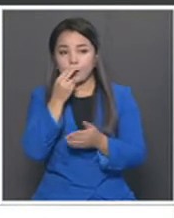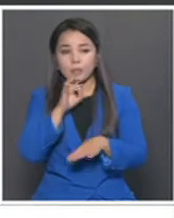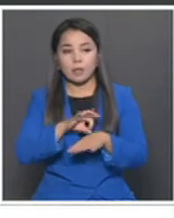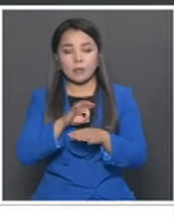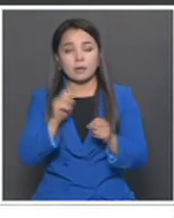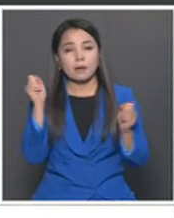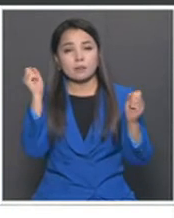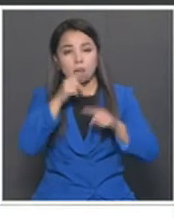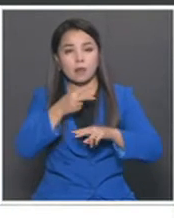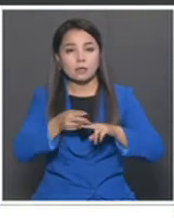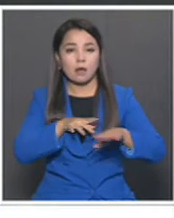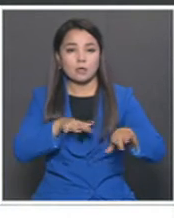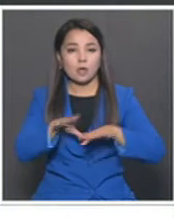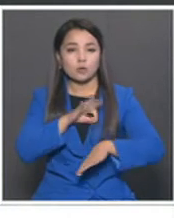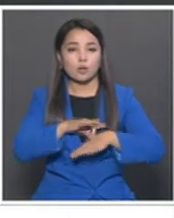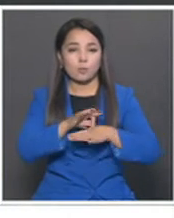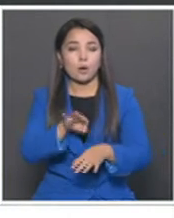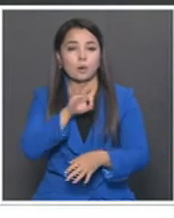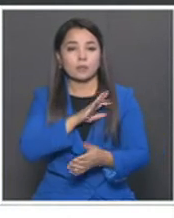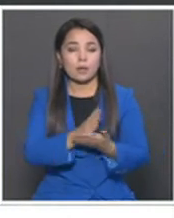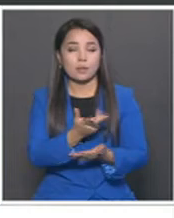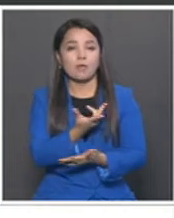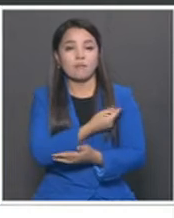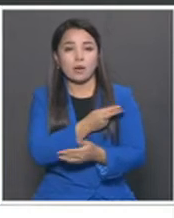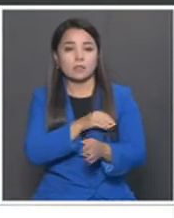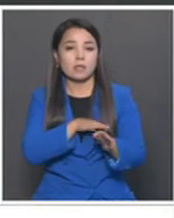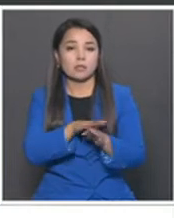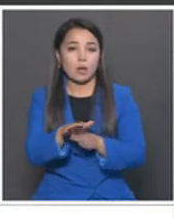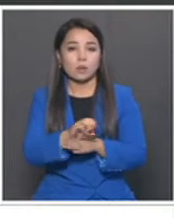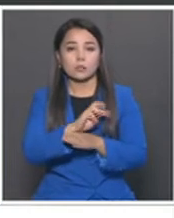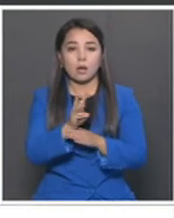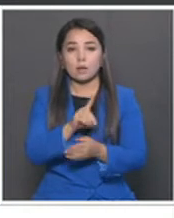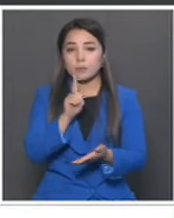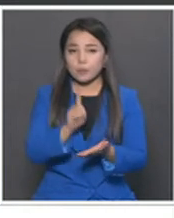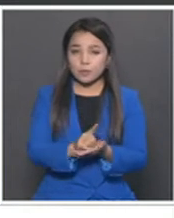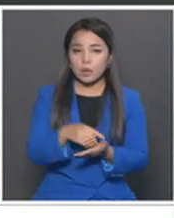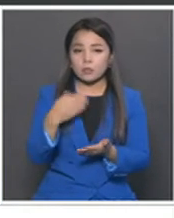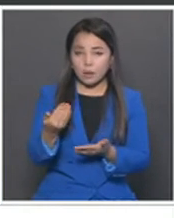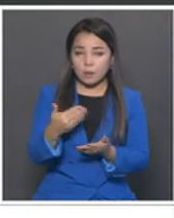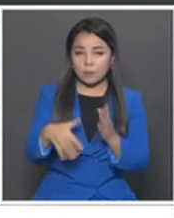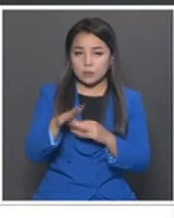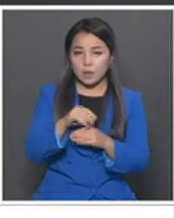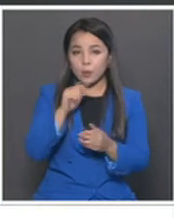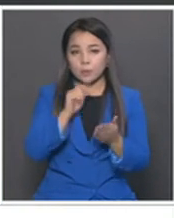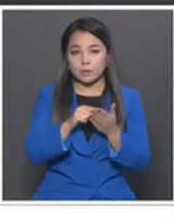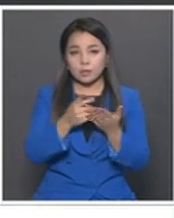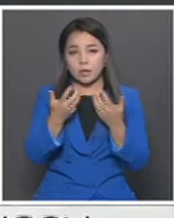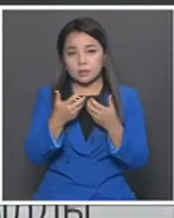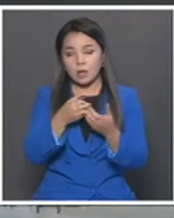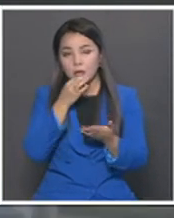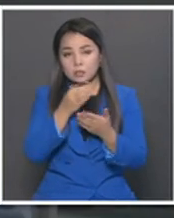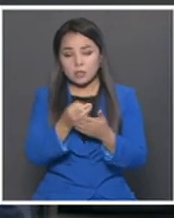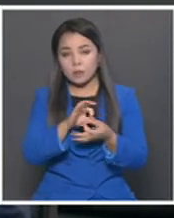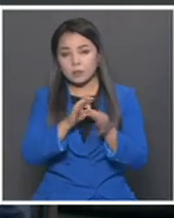тиісті шаралар қолданып жатыр. Вакцинация толық жасап, құстың санын сақтау шаралар қабылданып жатыр.